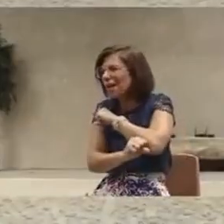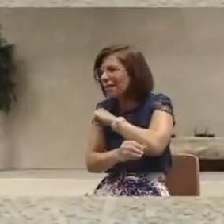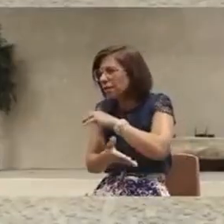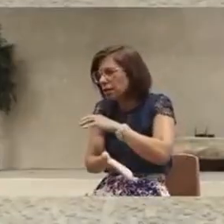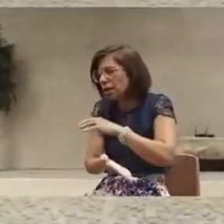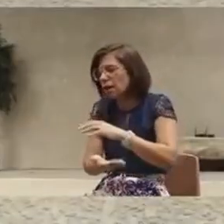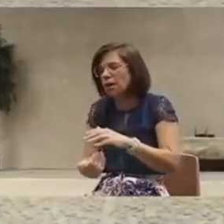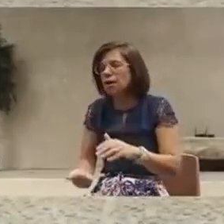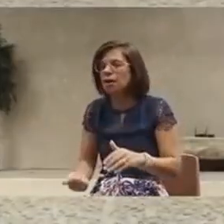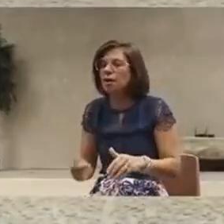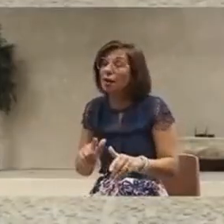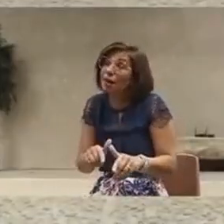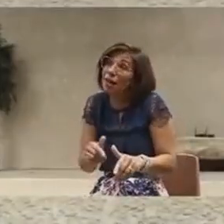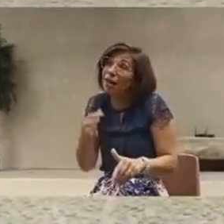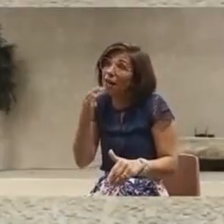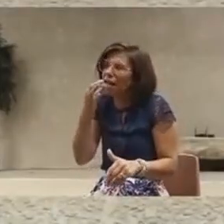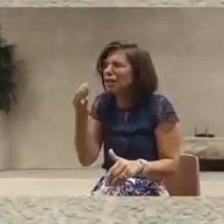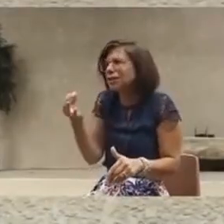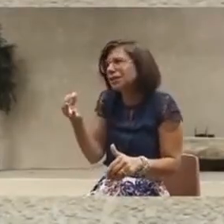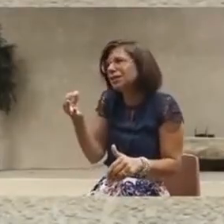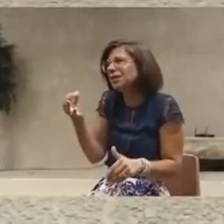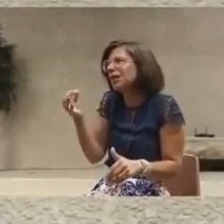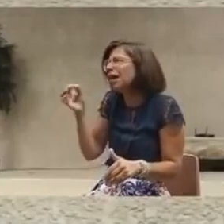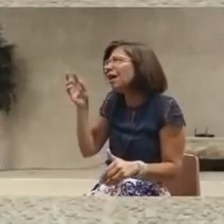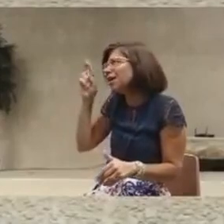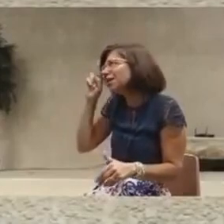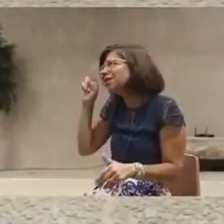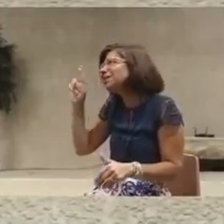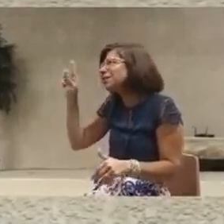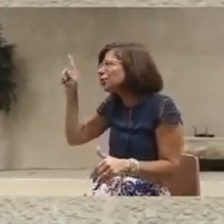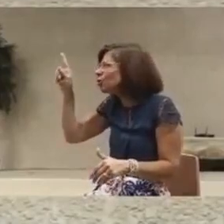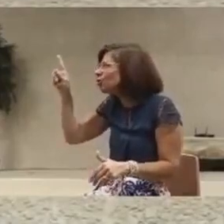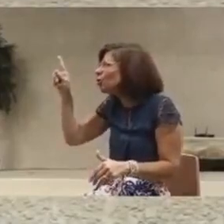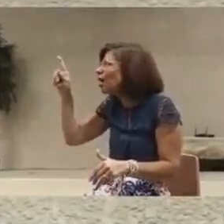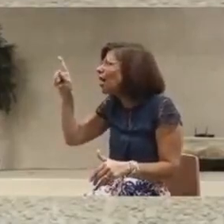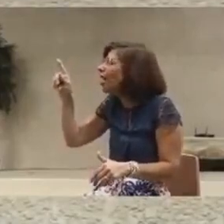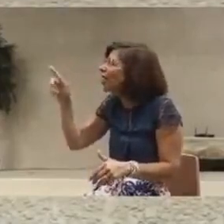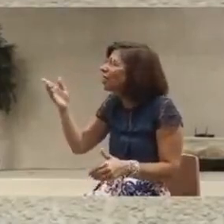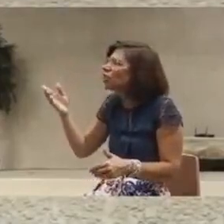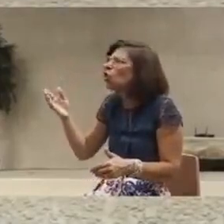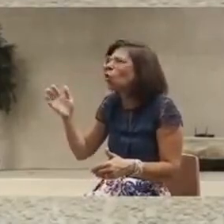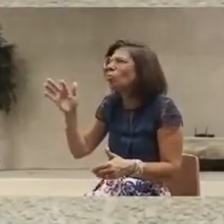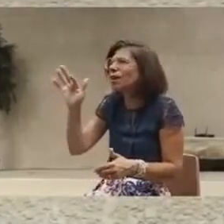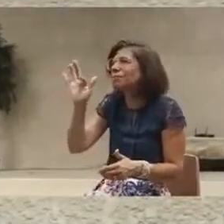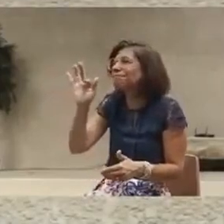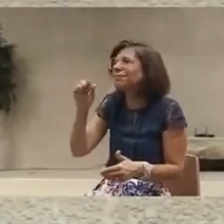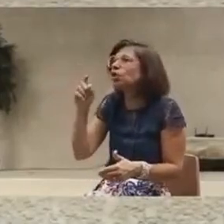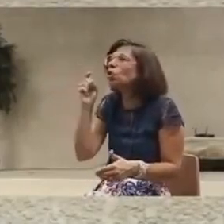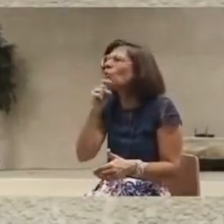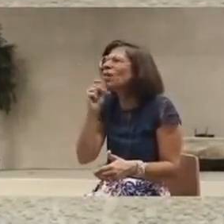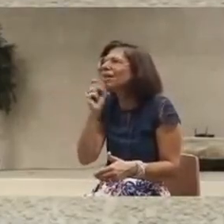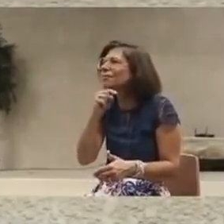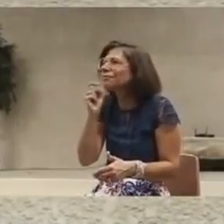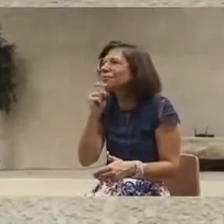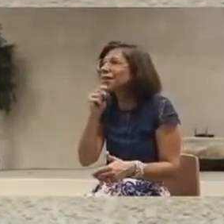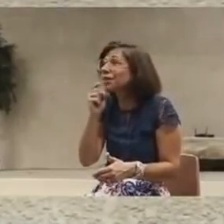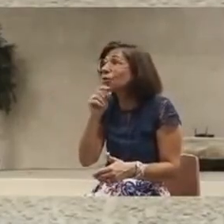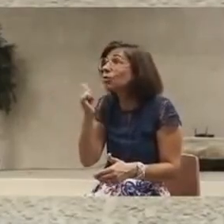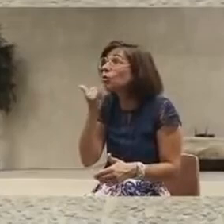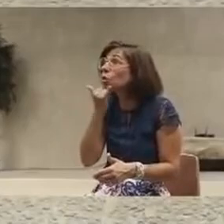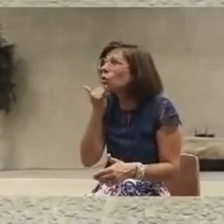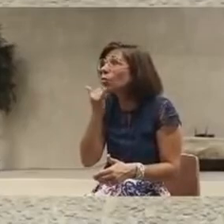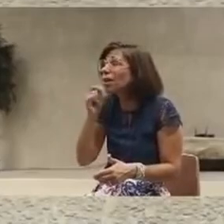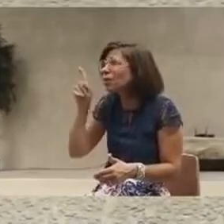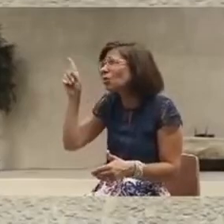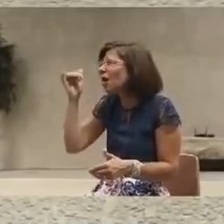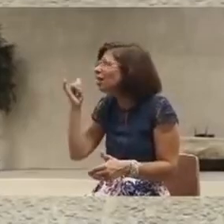mais Seigneur, tu t'es pas trompé. Et puis, un petit peu plus tard, elle prend sa Bible pour lire la Bible. Et